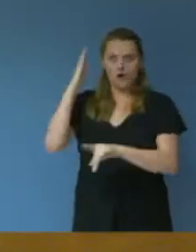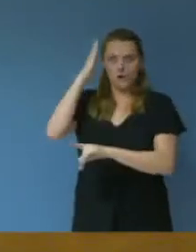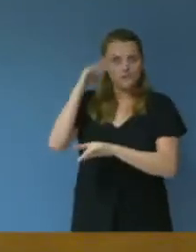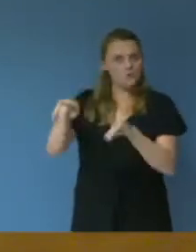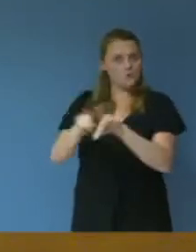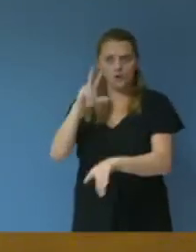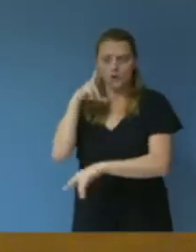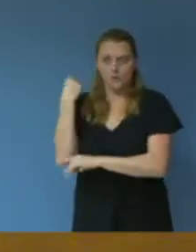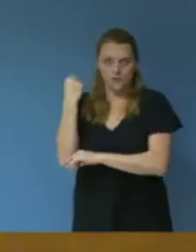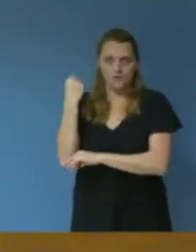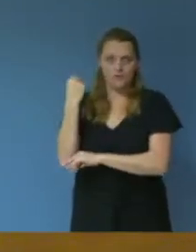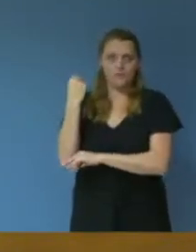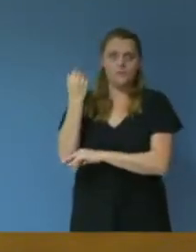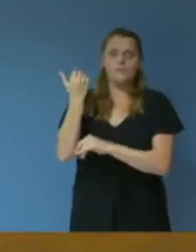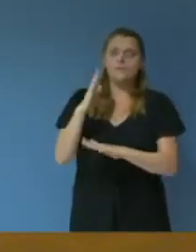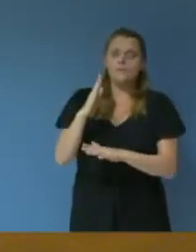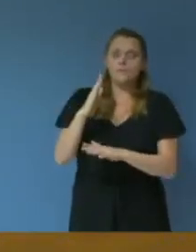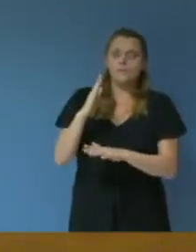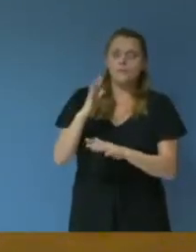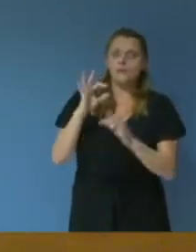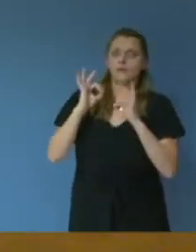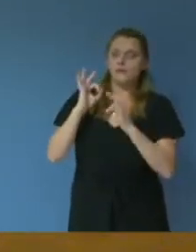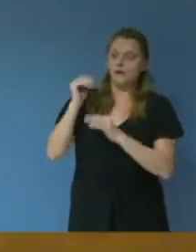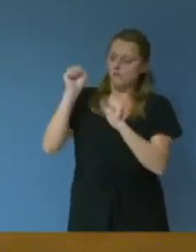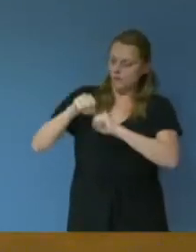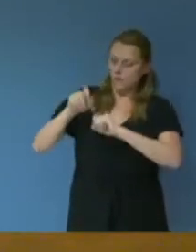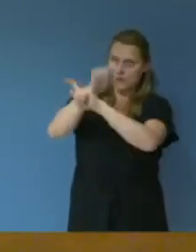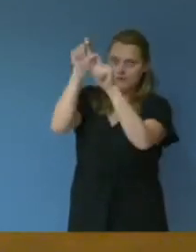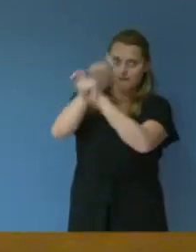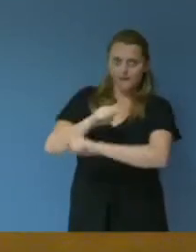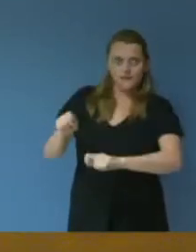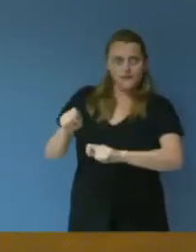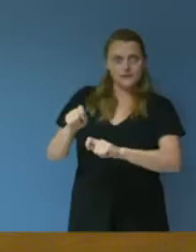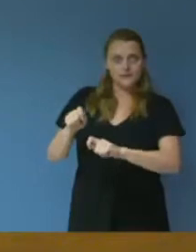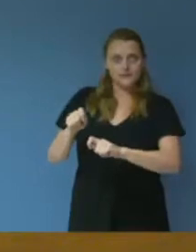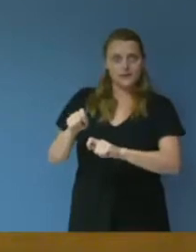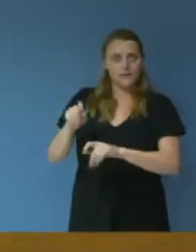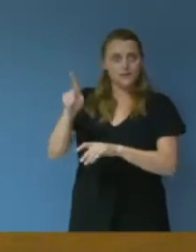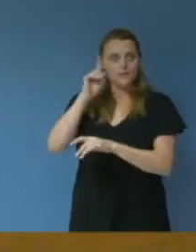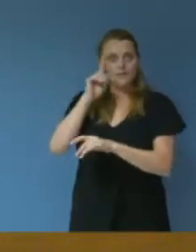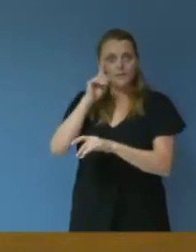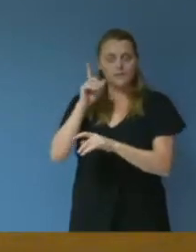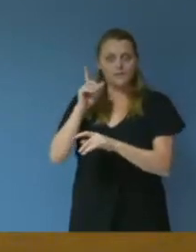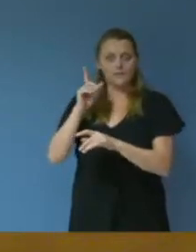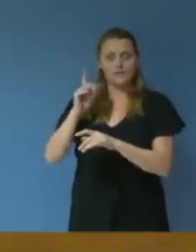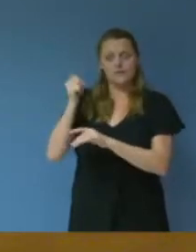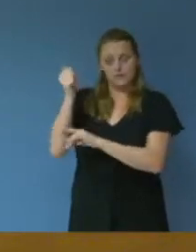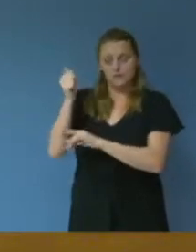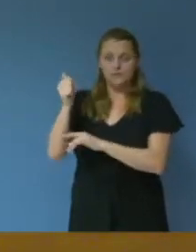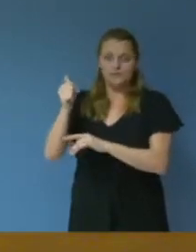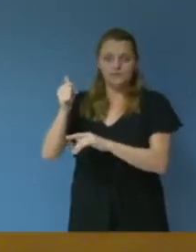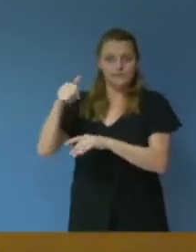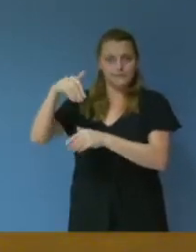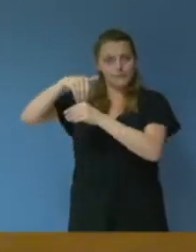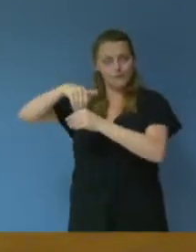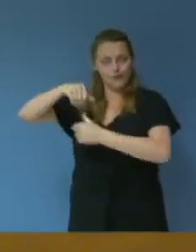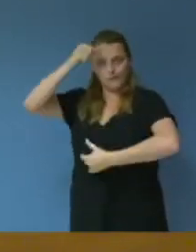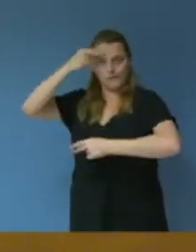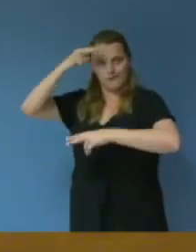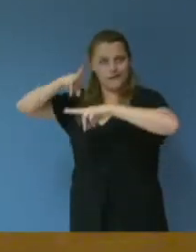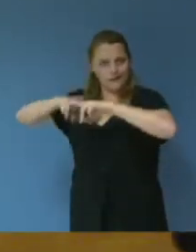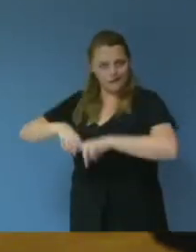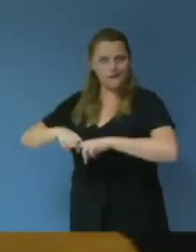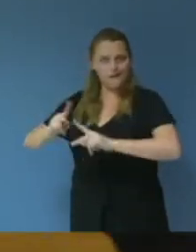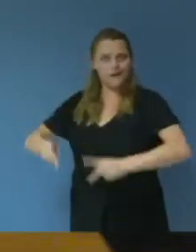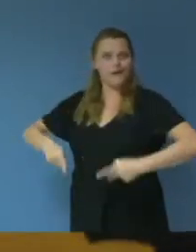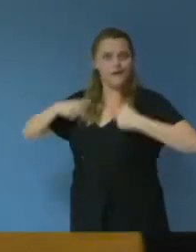Noël, mais qu'il a droit au respect tout de même quand il a été témoin de dizaines d'années de vie locale. On ne le respecte pas quand, alors qu'il est en bonne santé, et vous avez souligné